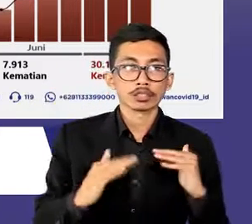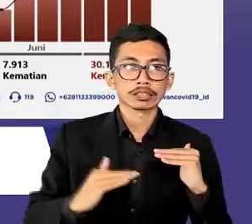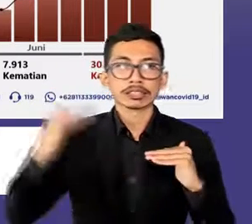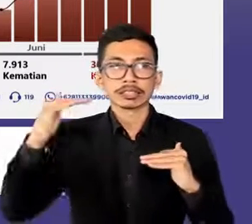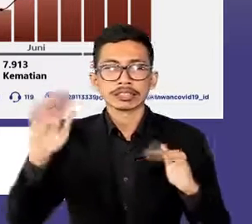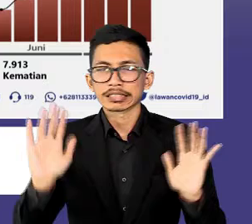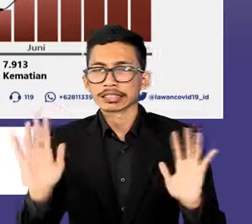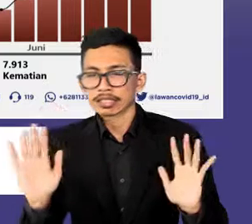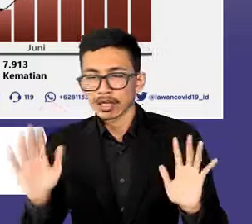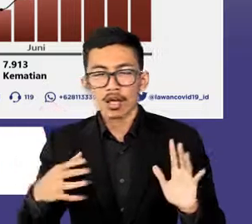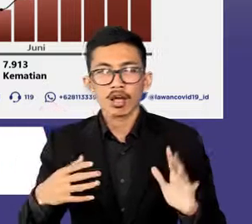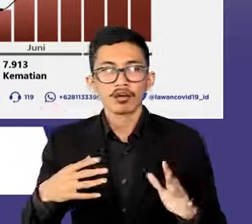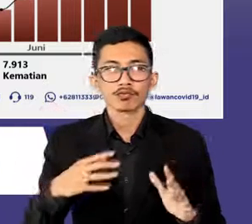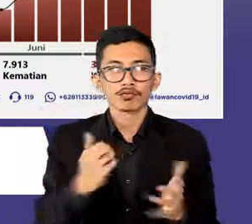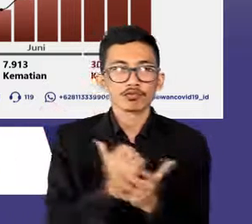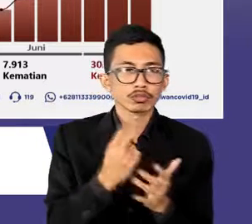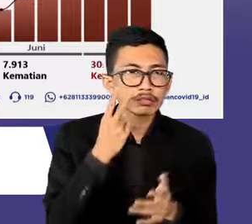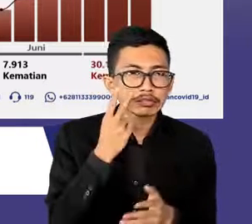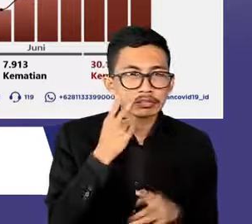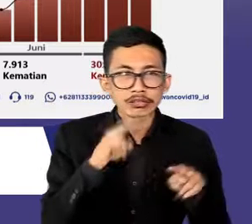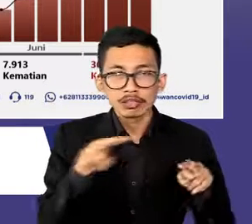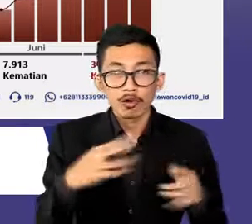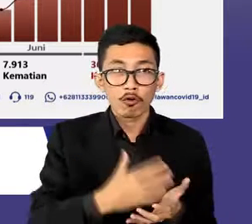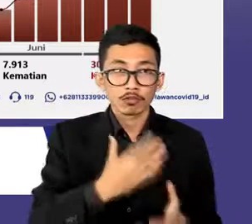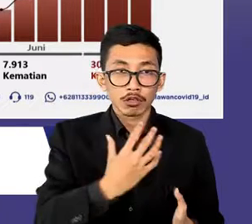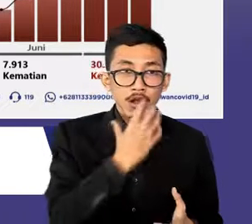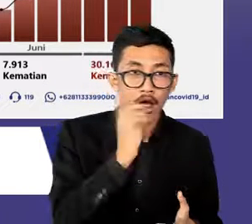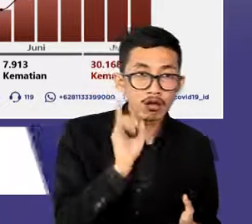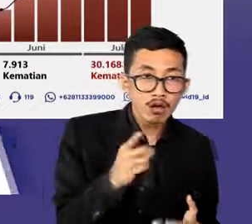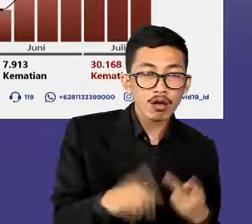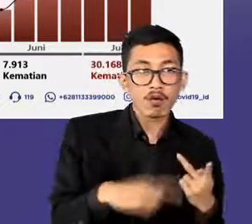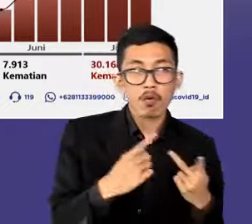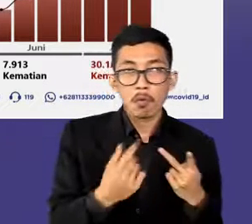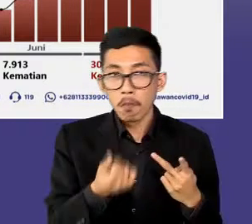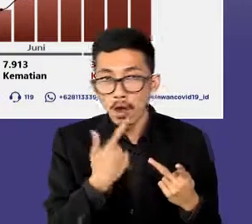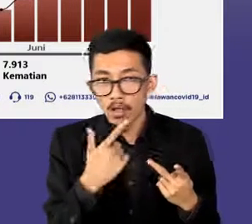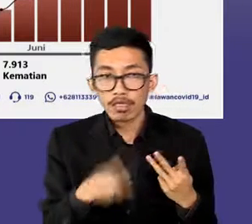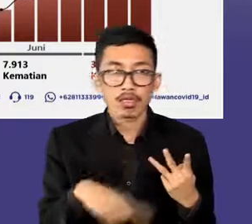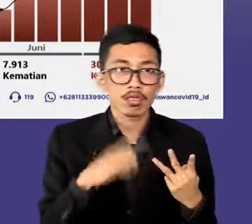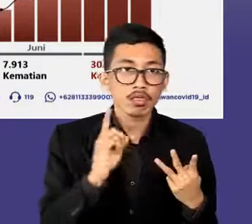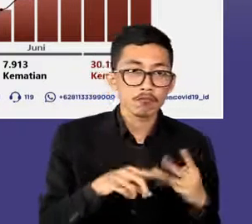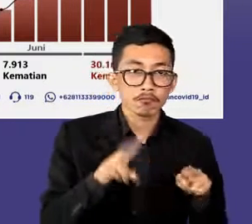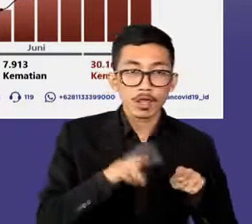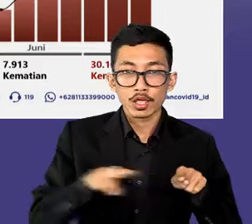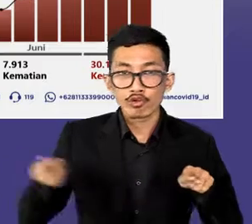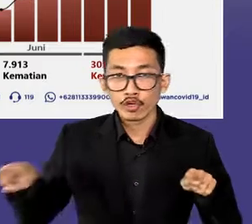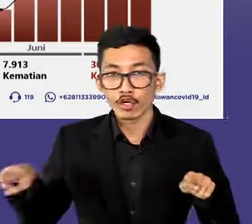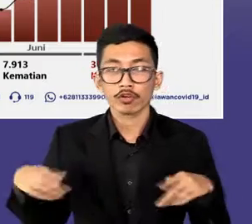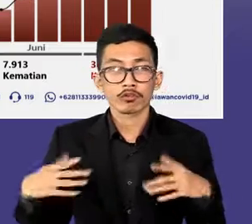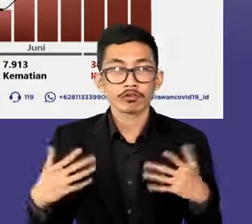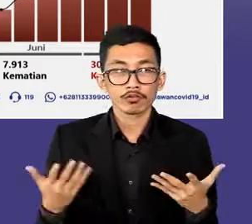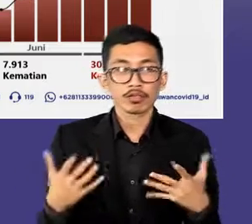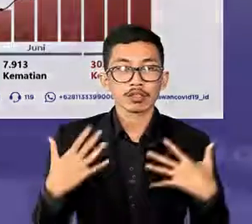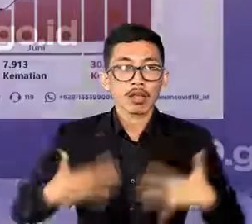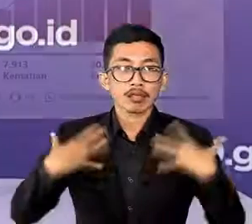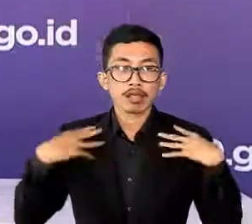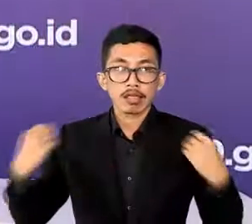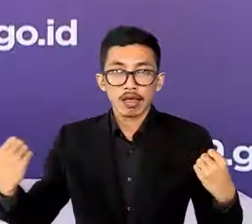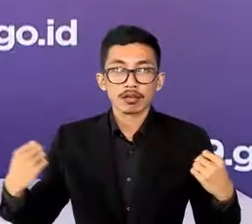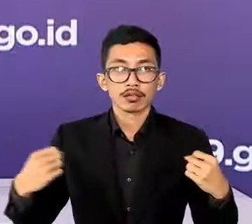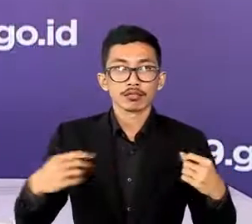memastikan ketersediaan oksigen obat-obatan tempat tidur dan tenaga kesehatan yang bertugas Hal ini dapat